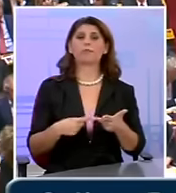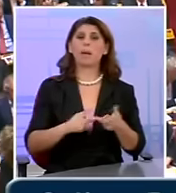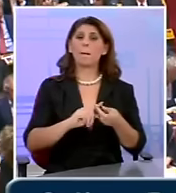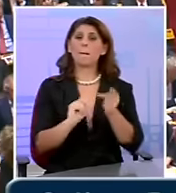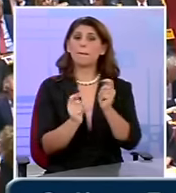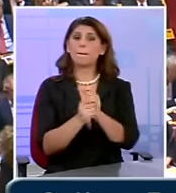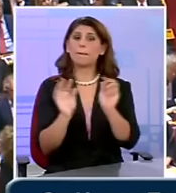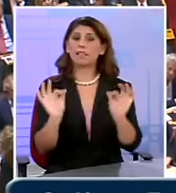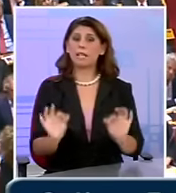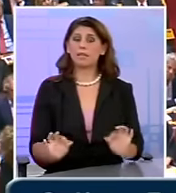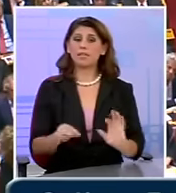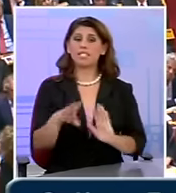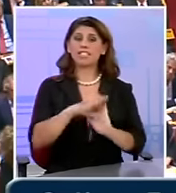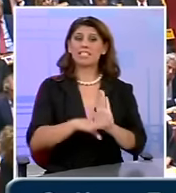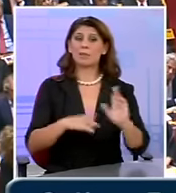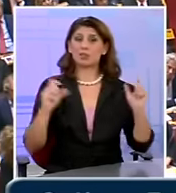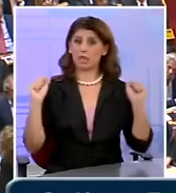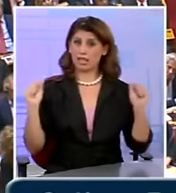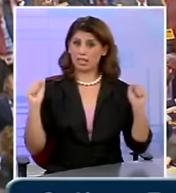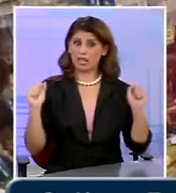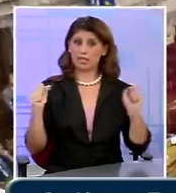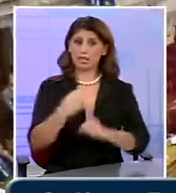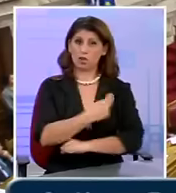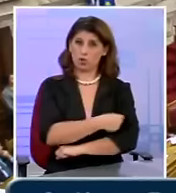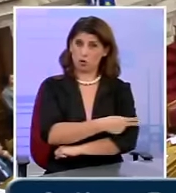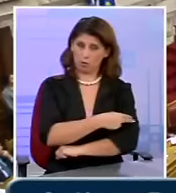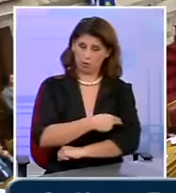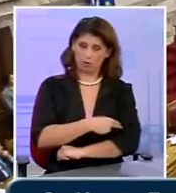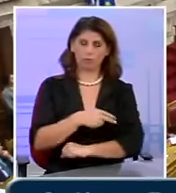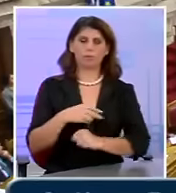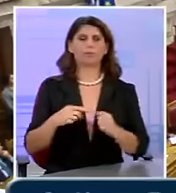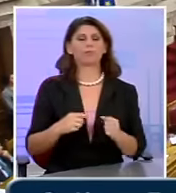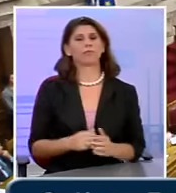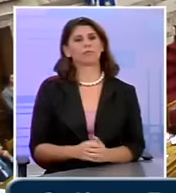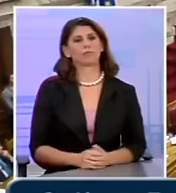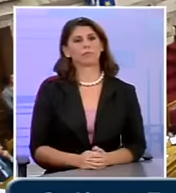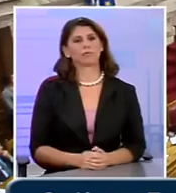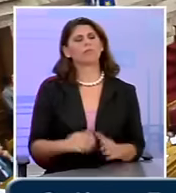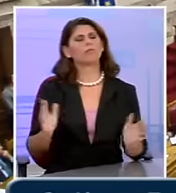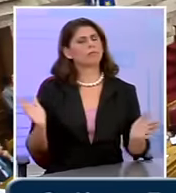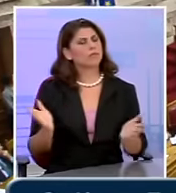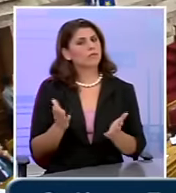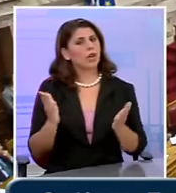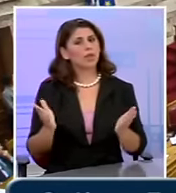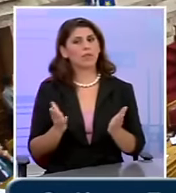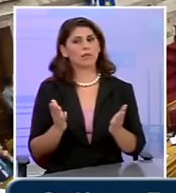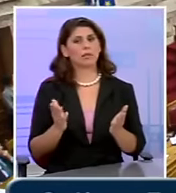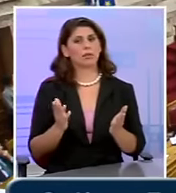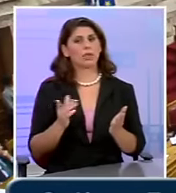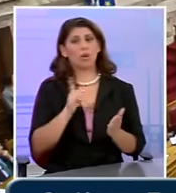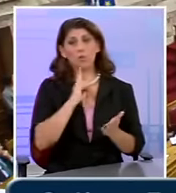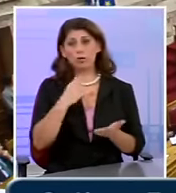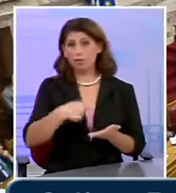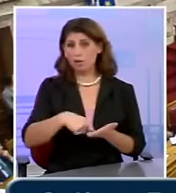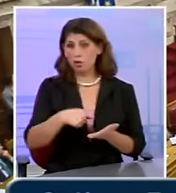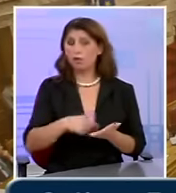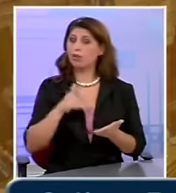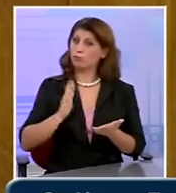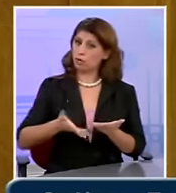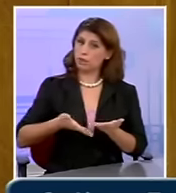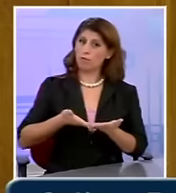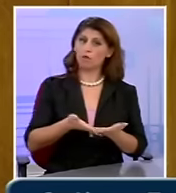μεταρρύθμιση του συστήματος υγείας και νοσοκομείων και για οτιδήποτε, όπως η φορολογία, θα μπορούσε να σας βοηθήσει